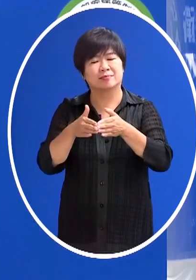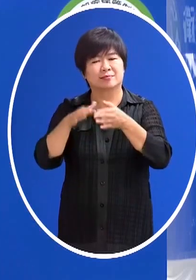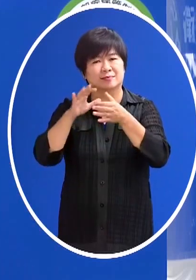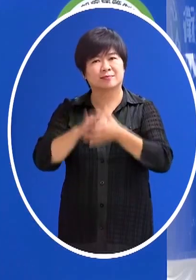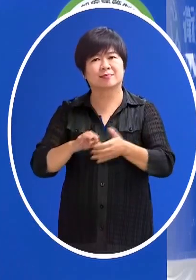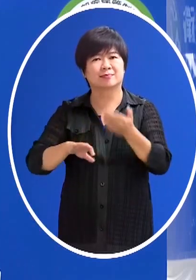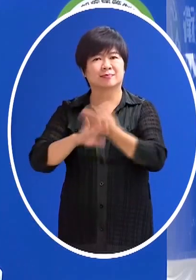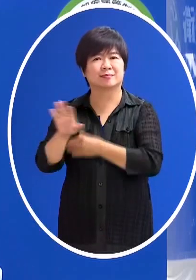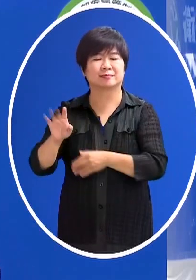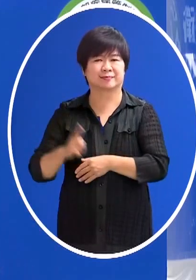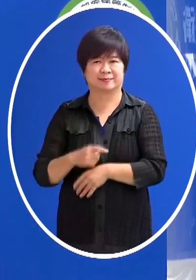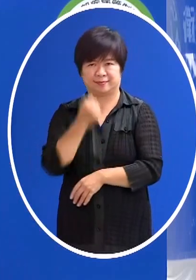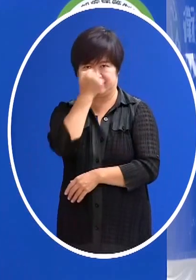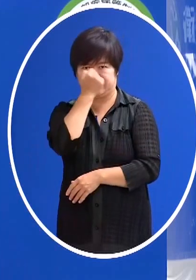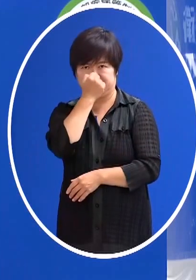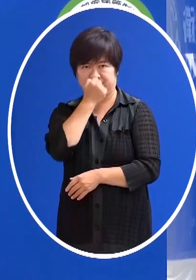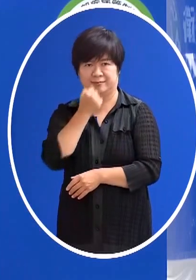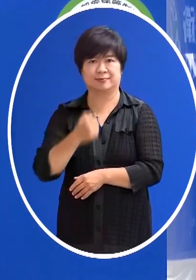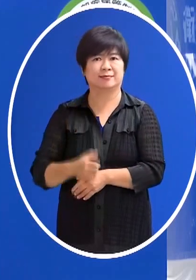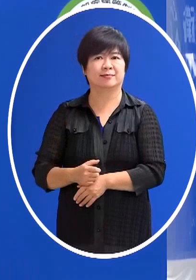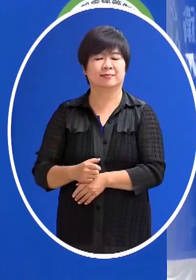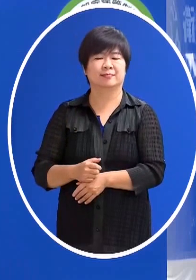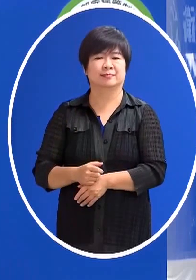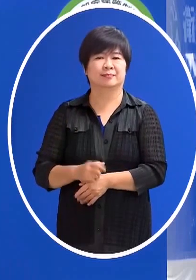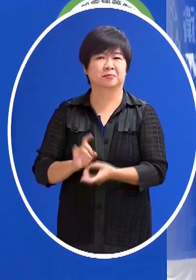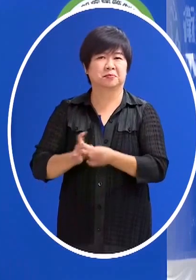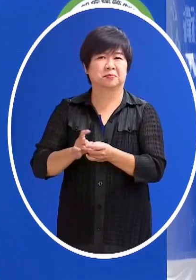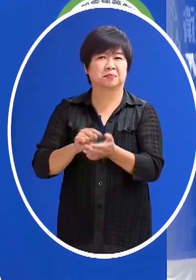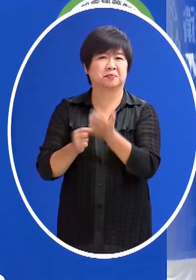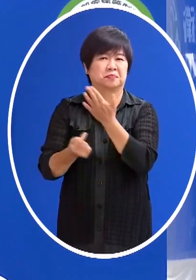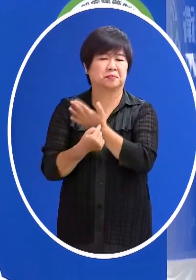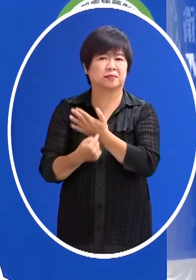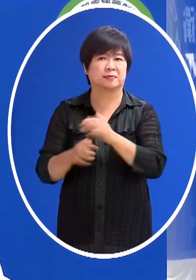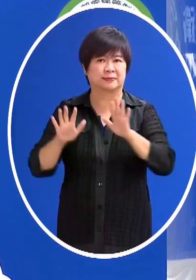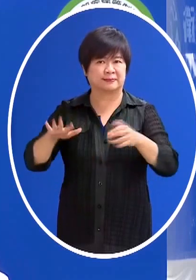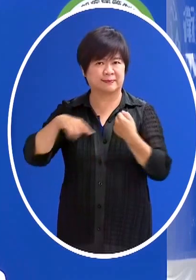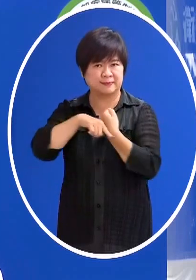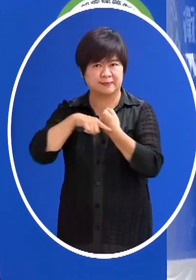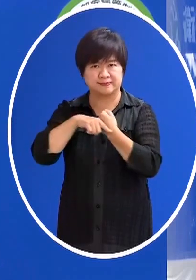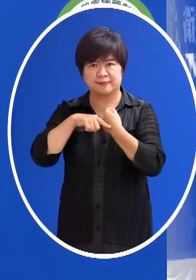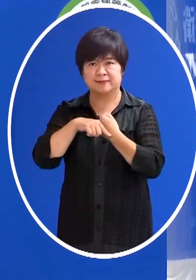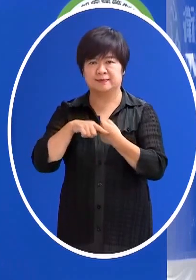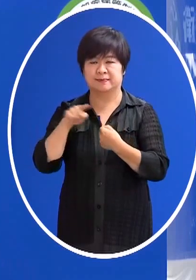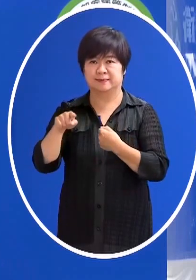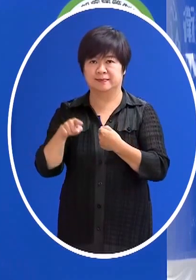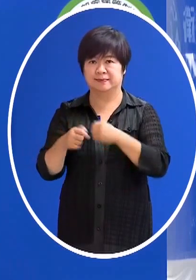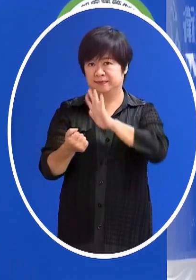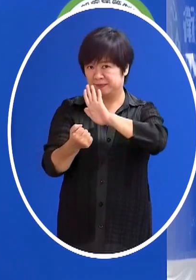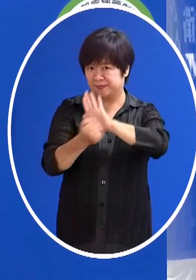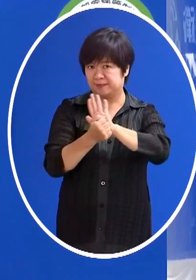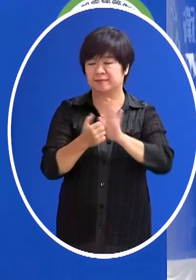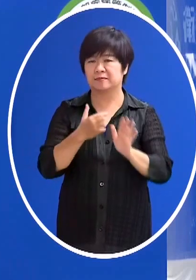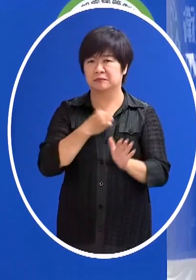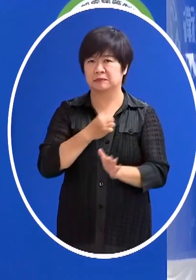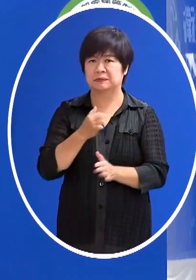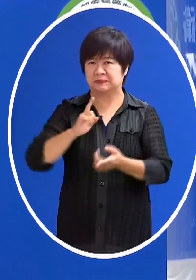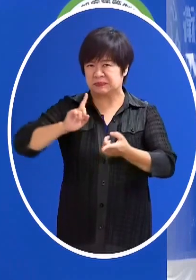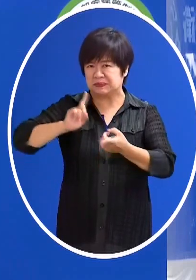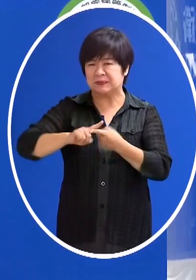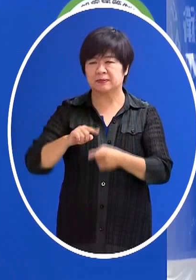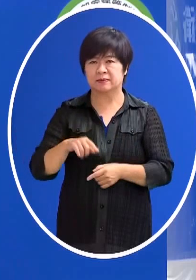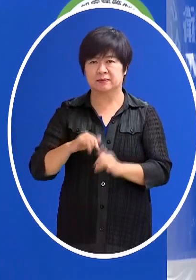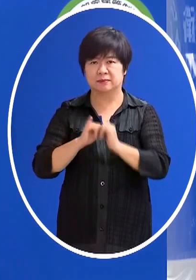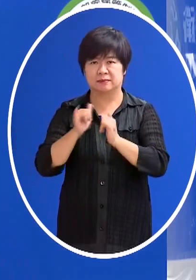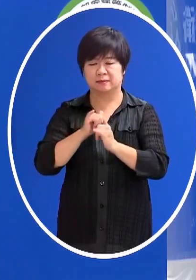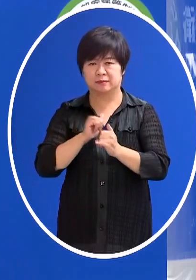些不孝的厂商会有一种不孝的做法，所以我们现在在研议说怎么样让它的标示能够更精确，好，让民众